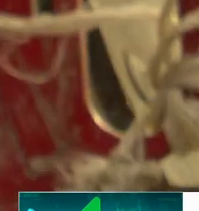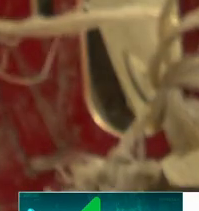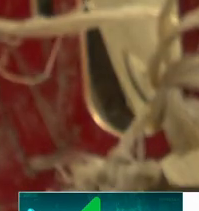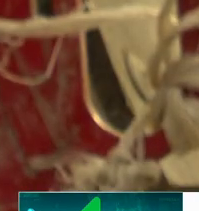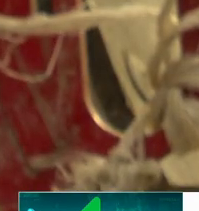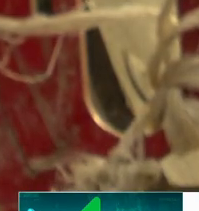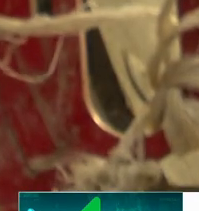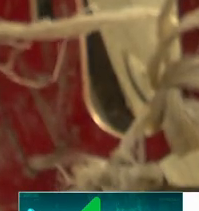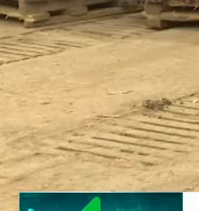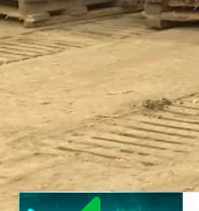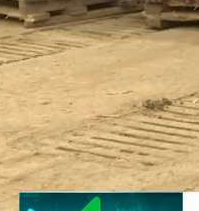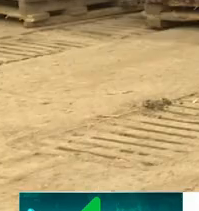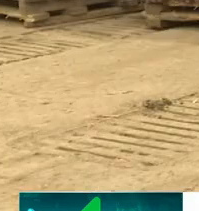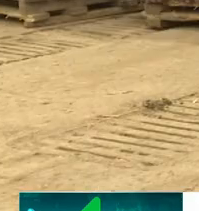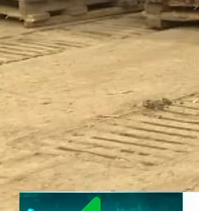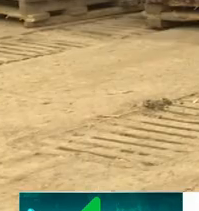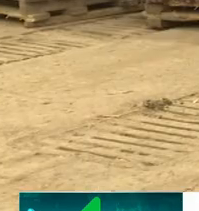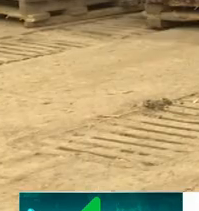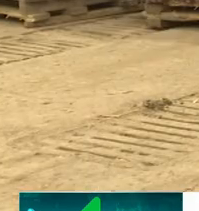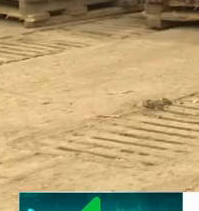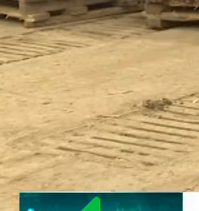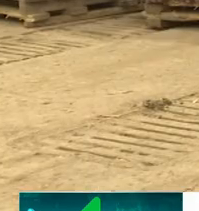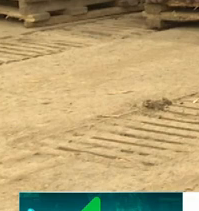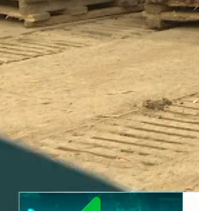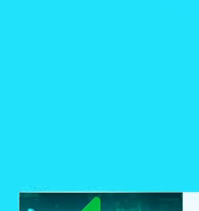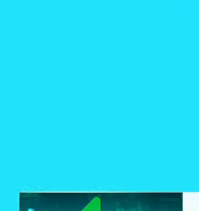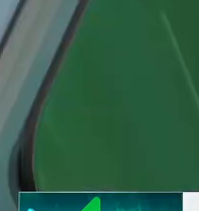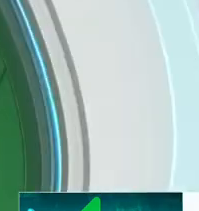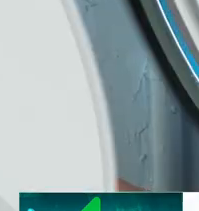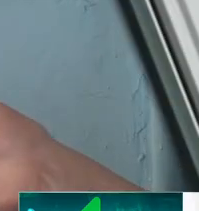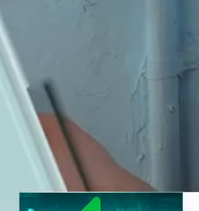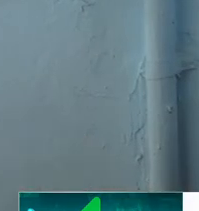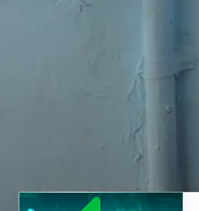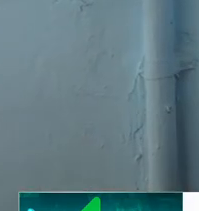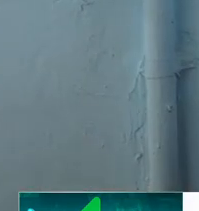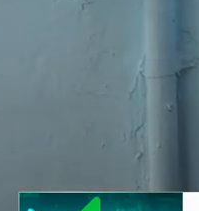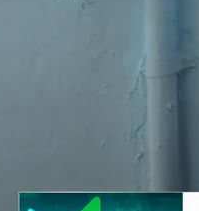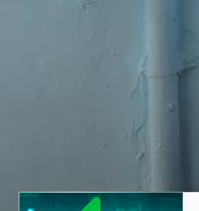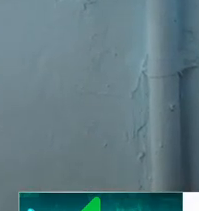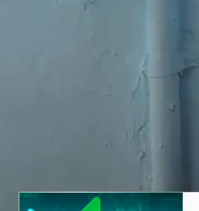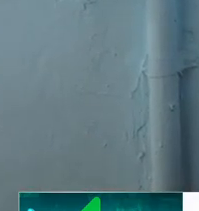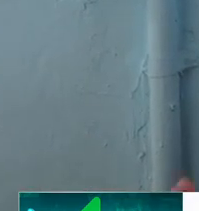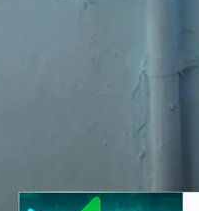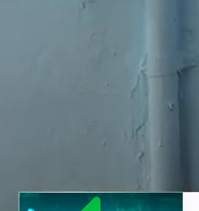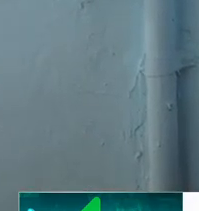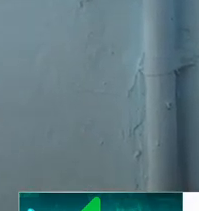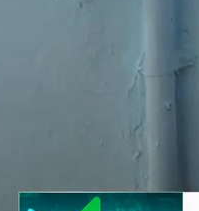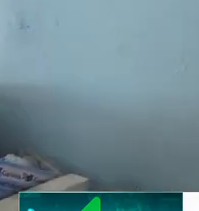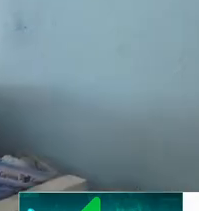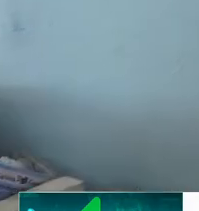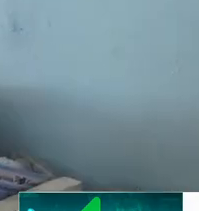Овощей хватит на всех, дефицита корнеплодов на прилавках не будет. Эта ткань модополан – это 100%